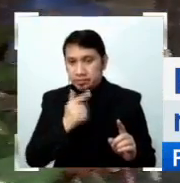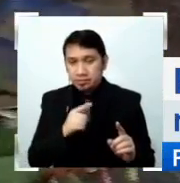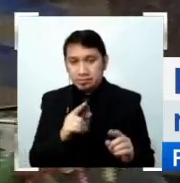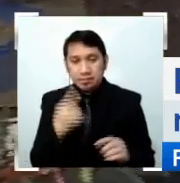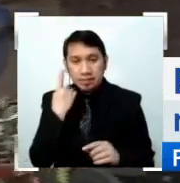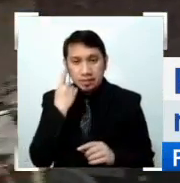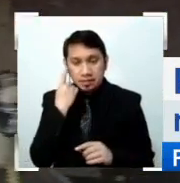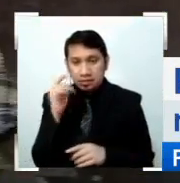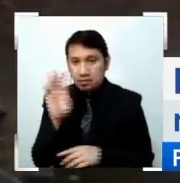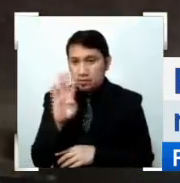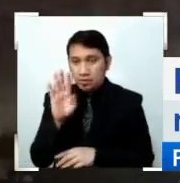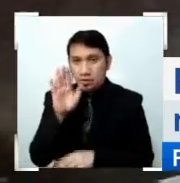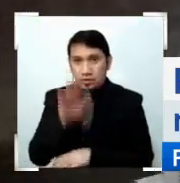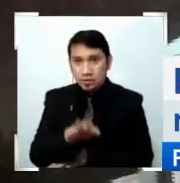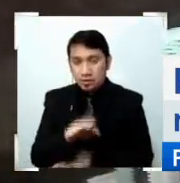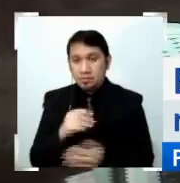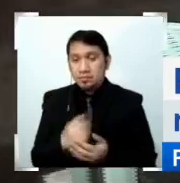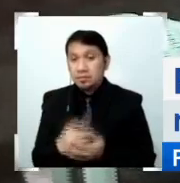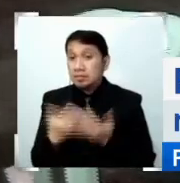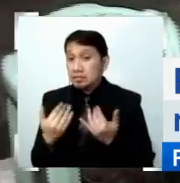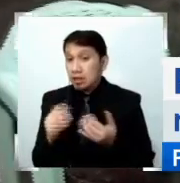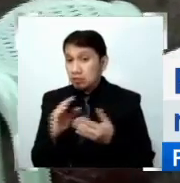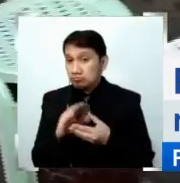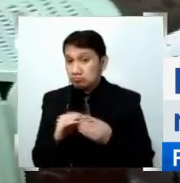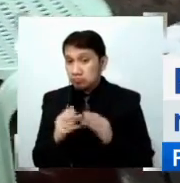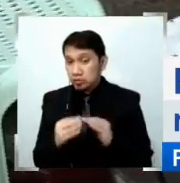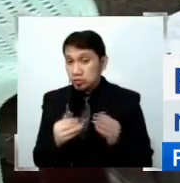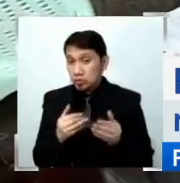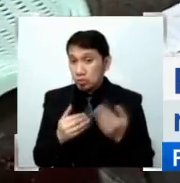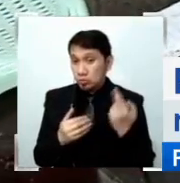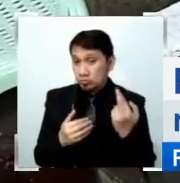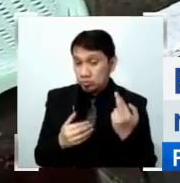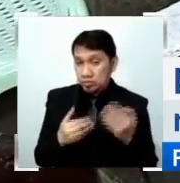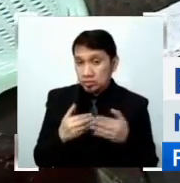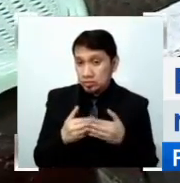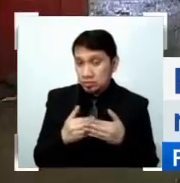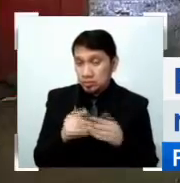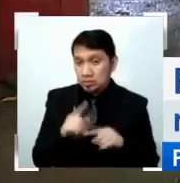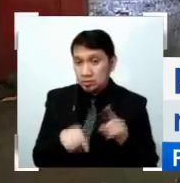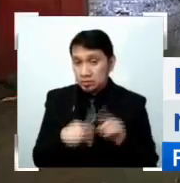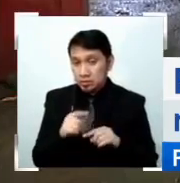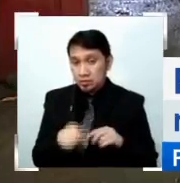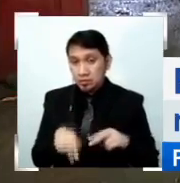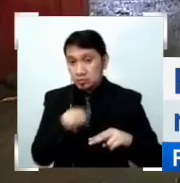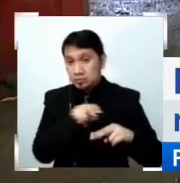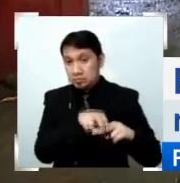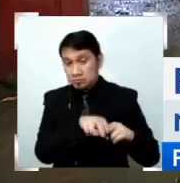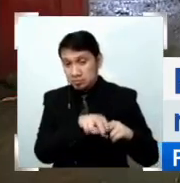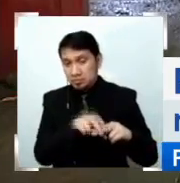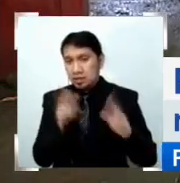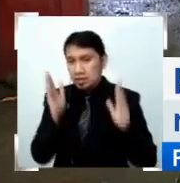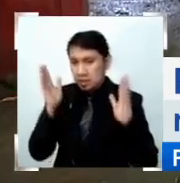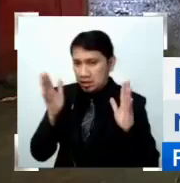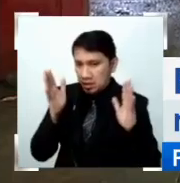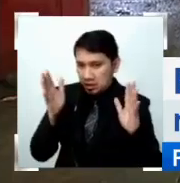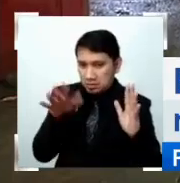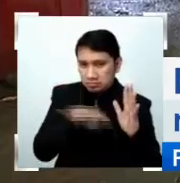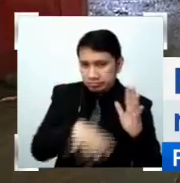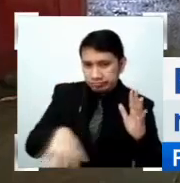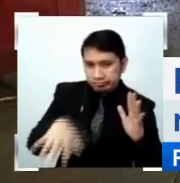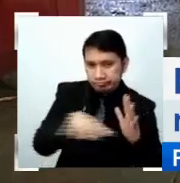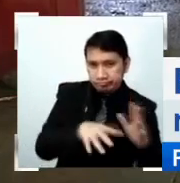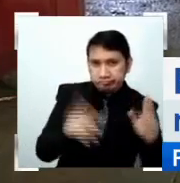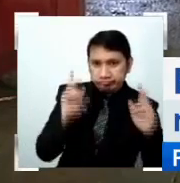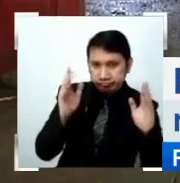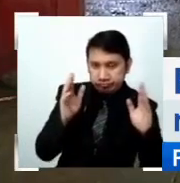hapon. Kwento ng kanyang malapit na kaibigan na may-ari ng kainan, nakaupo raw si Cruz kanina kakwentuhan ng ilang residente nang may